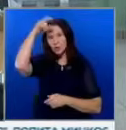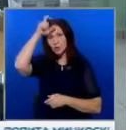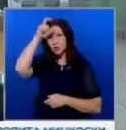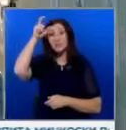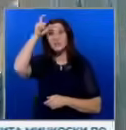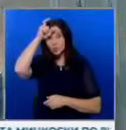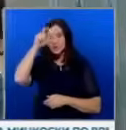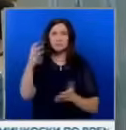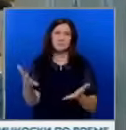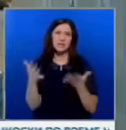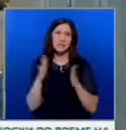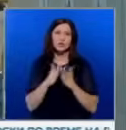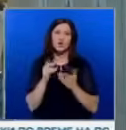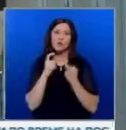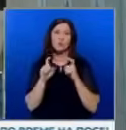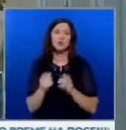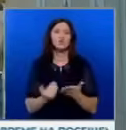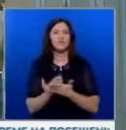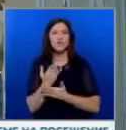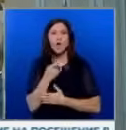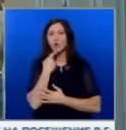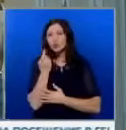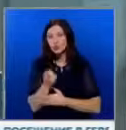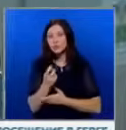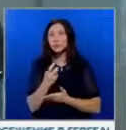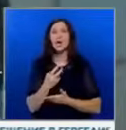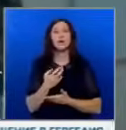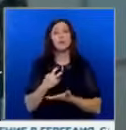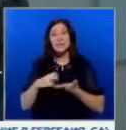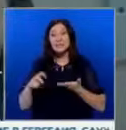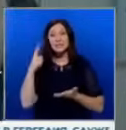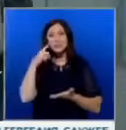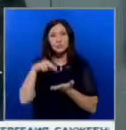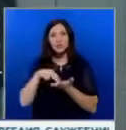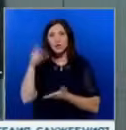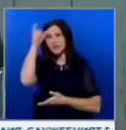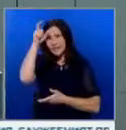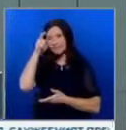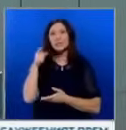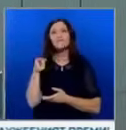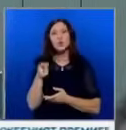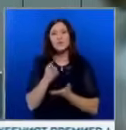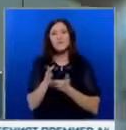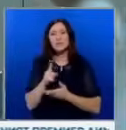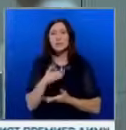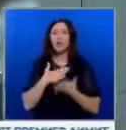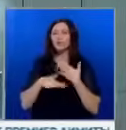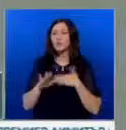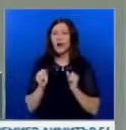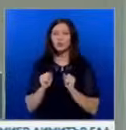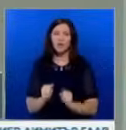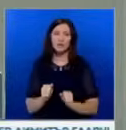10 000 членове, коментира, че още в началото на годината са излезли с позиция, че ДПС в този вид не удовлетворява очакванията